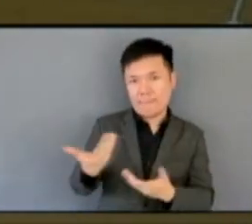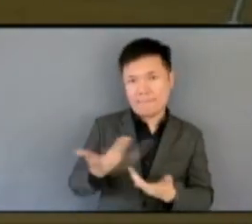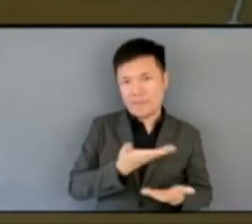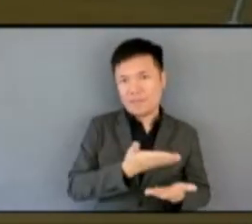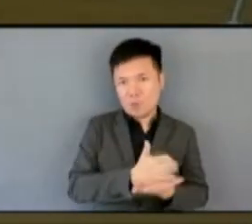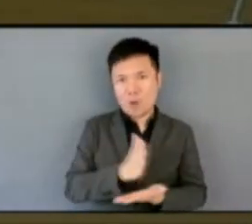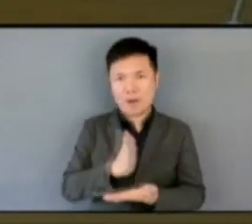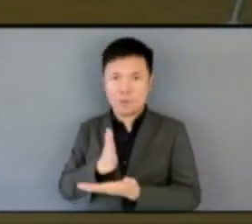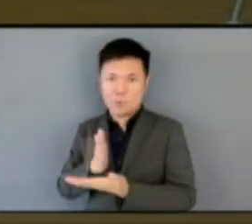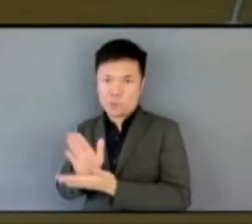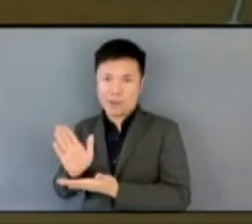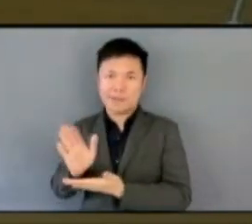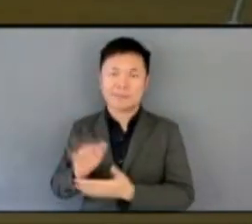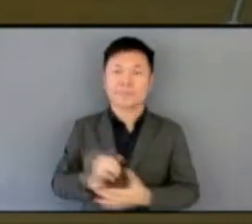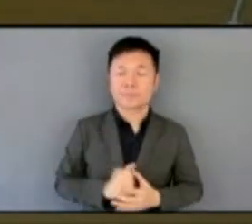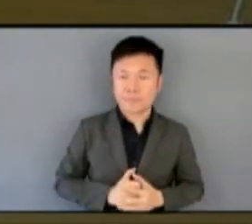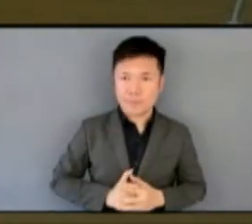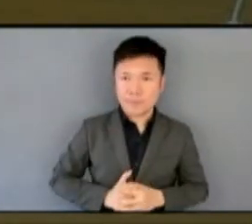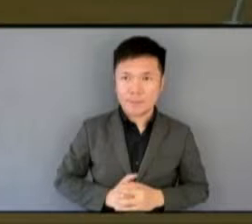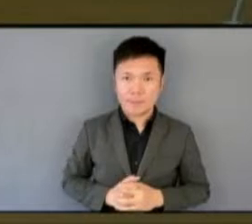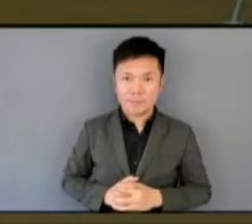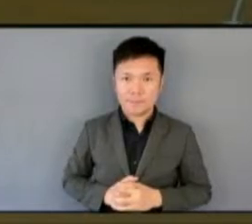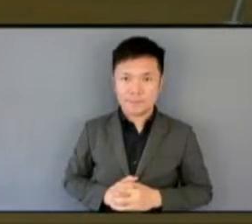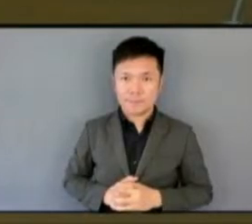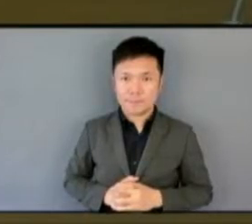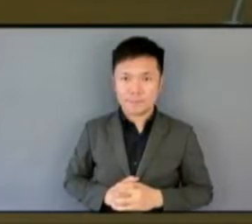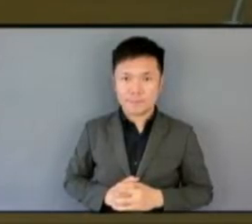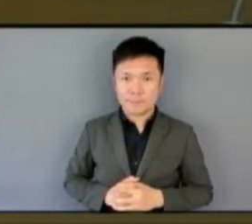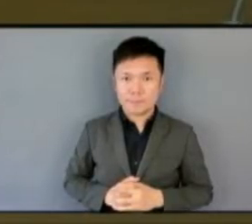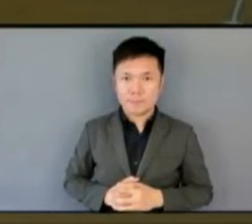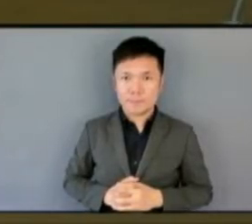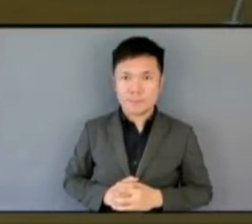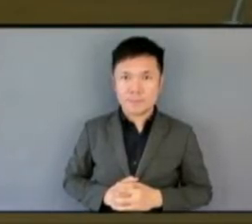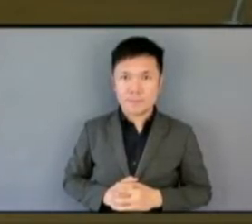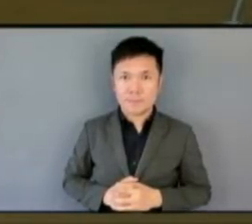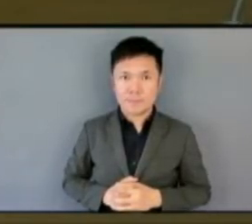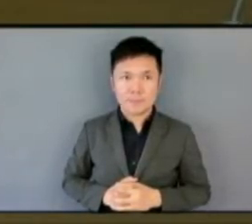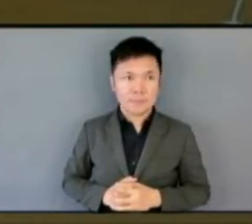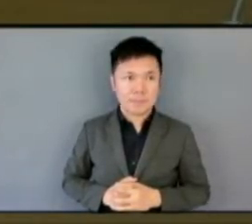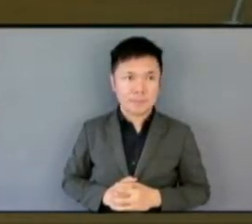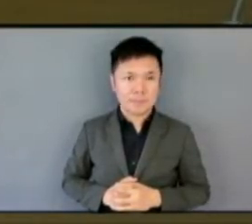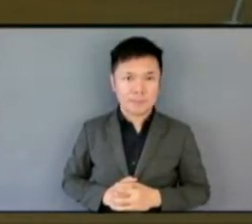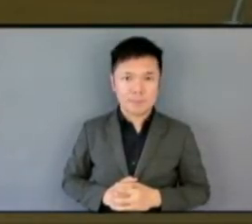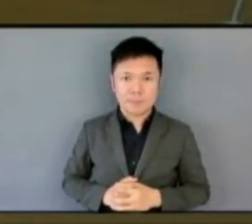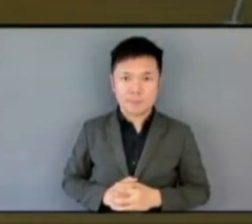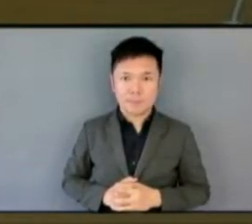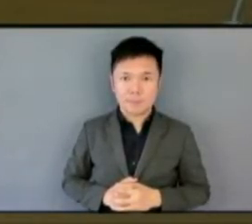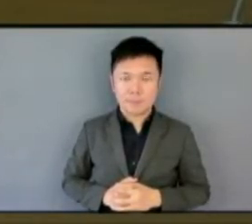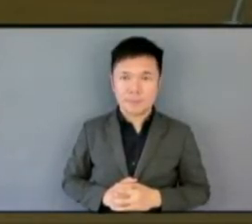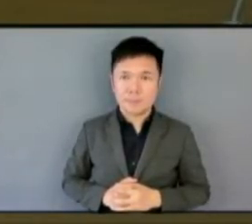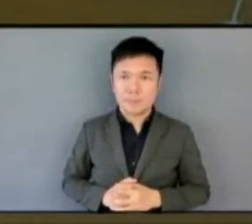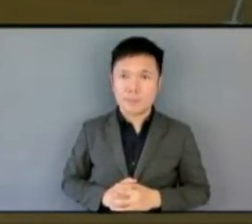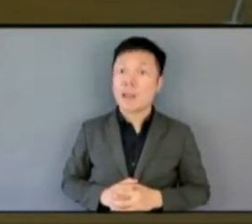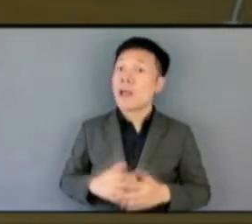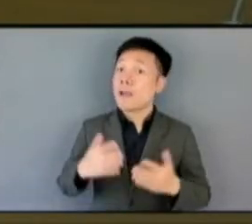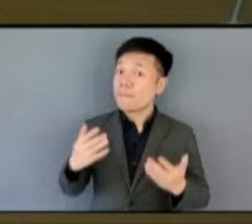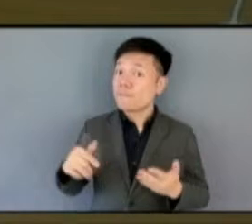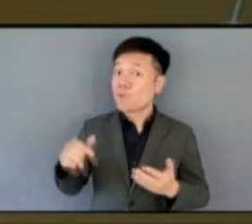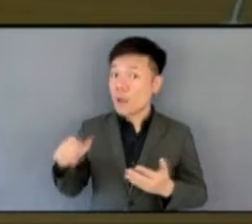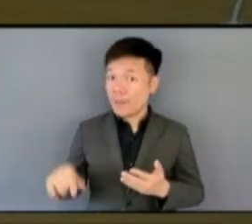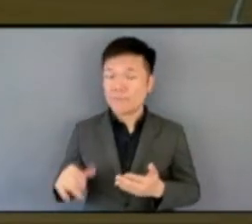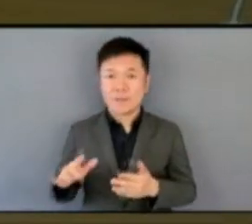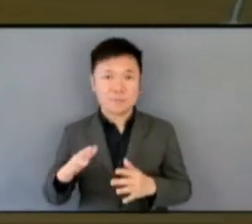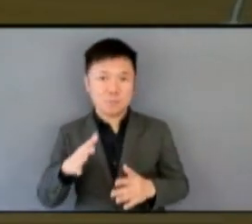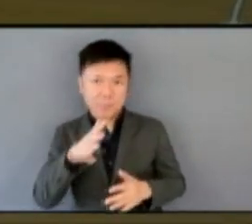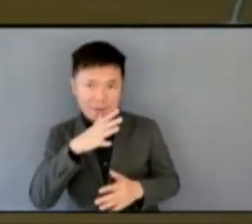и образовательных услуг, услуг учреждений культуры, отдыха и досуга,